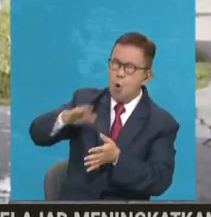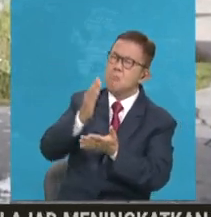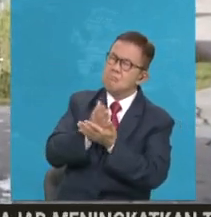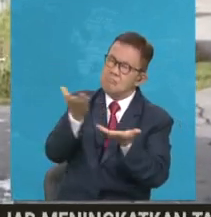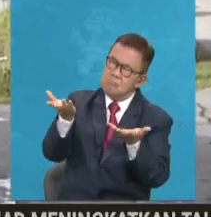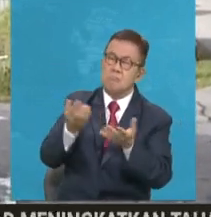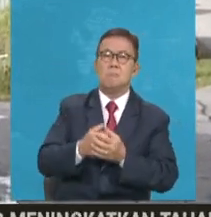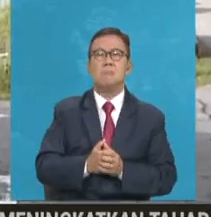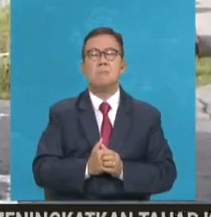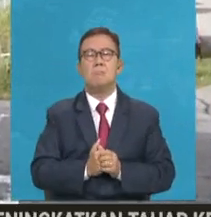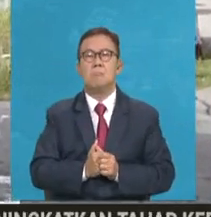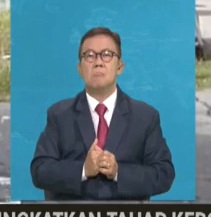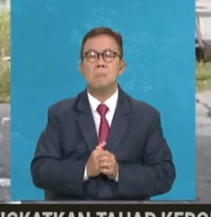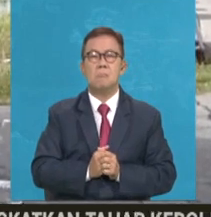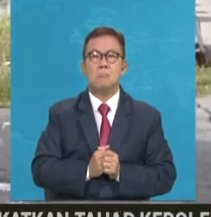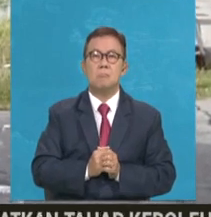berlaku